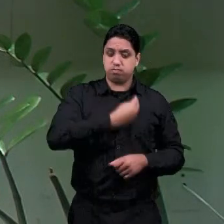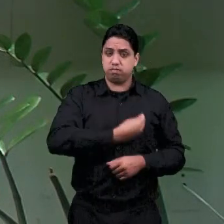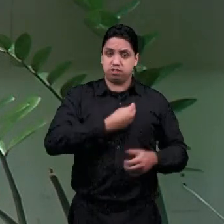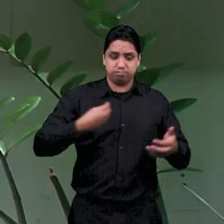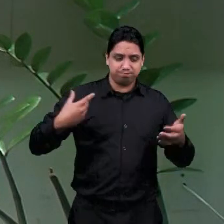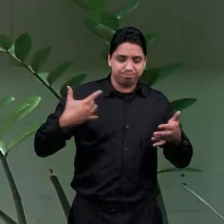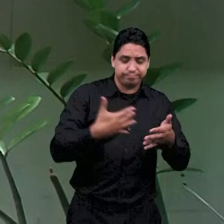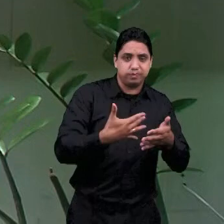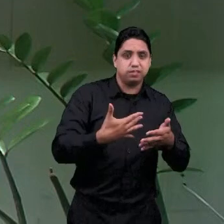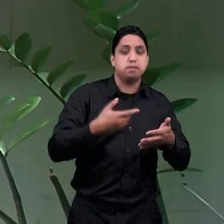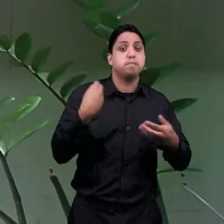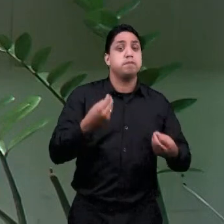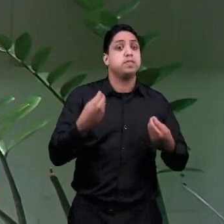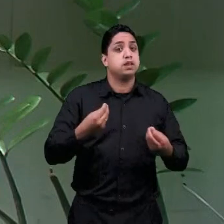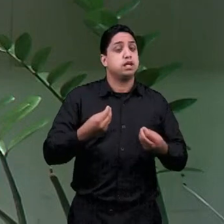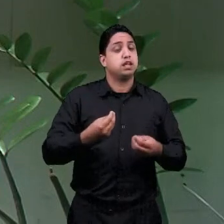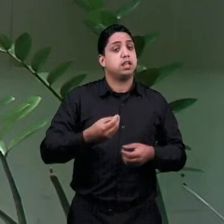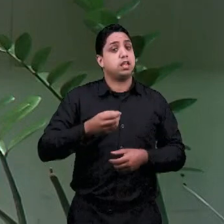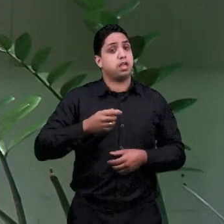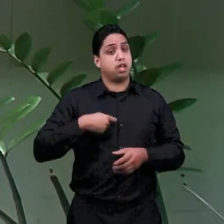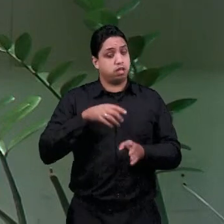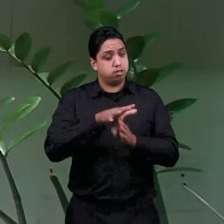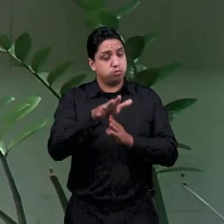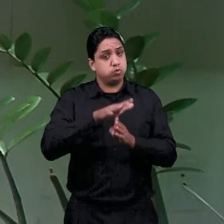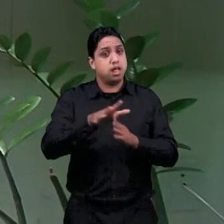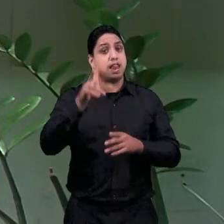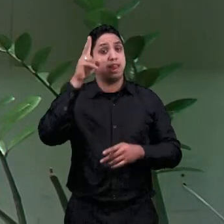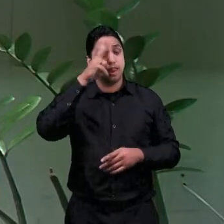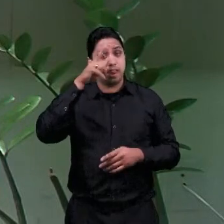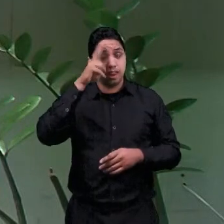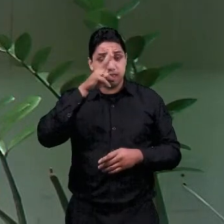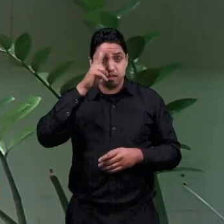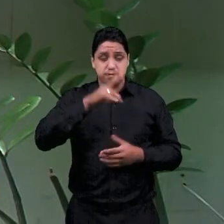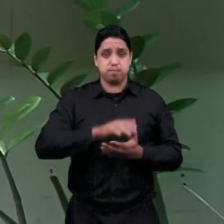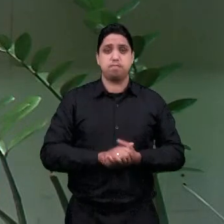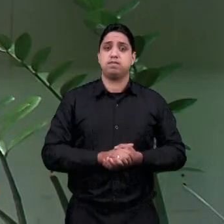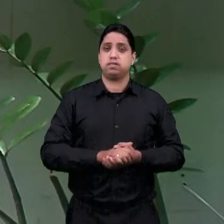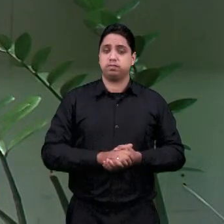pour avertir, pour faire un rappel